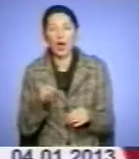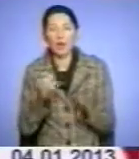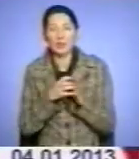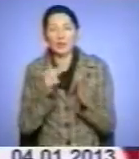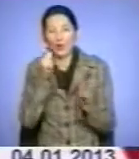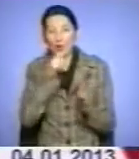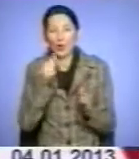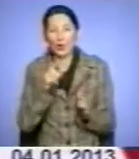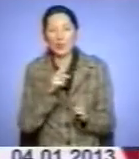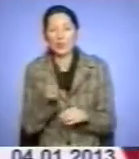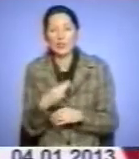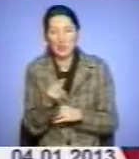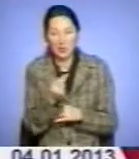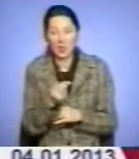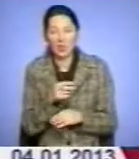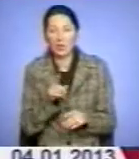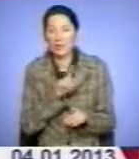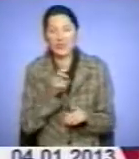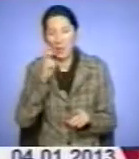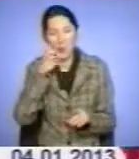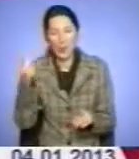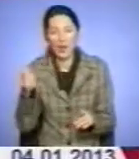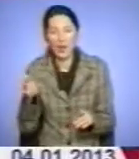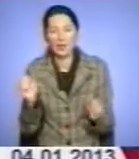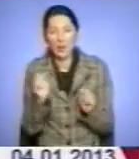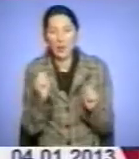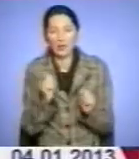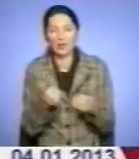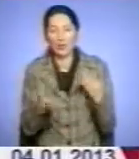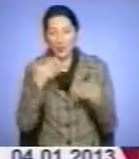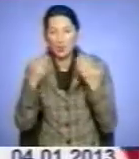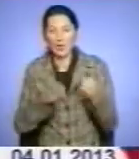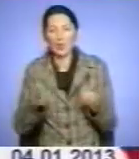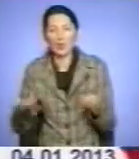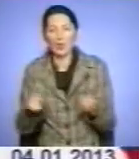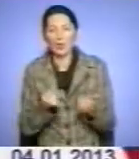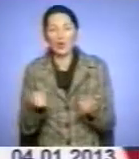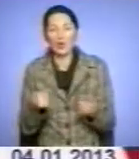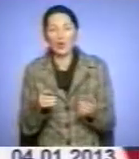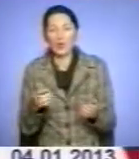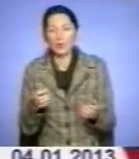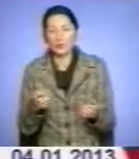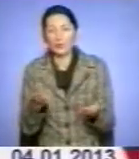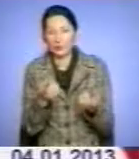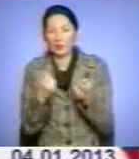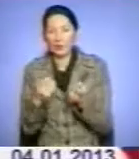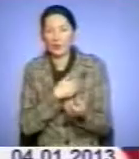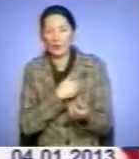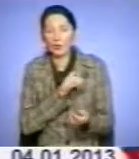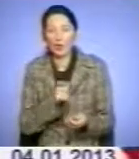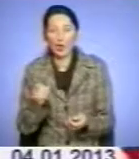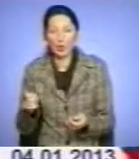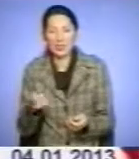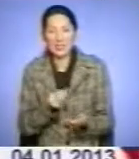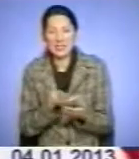мерзнуть, зігріваються хіба що розважаючи малечу. Щоб привабити клієнтів, застосовують маркетинговий хід. Ціна на фото з ними вдвічі нижча,